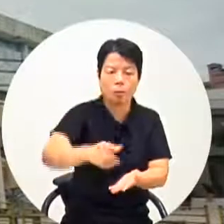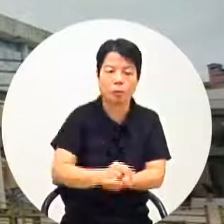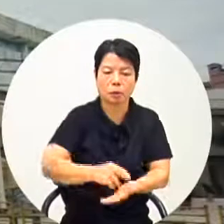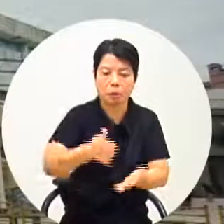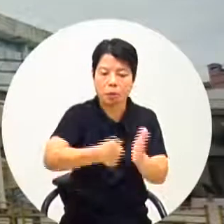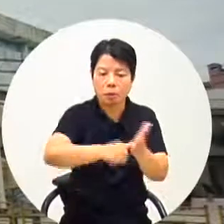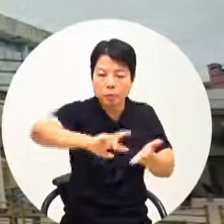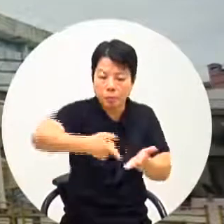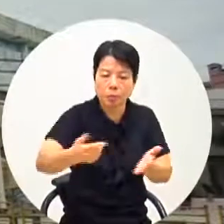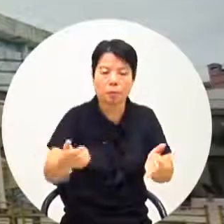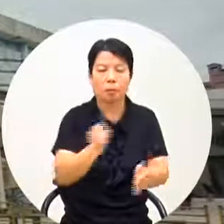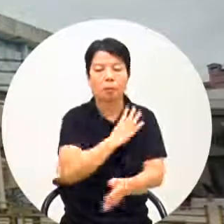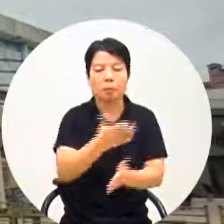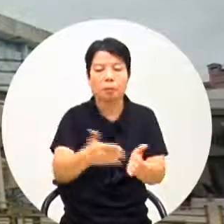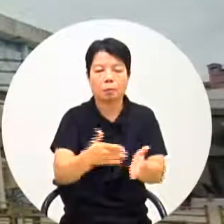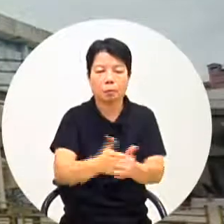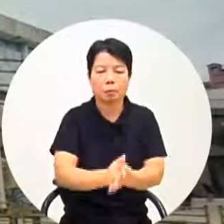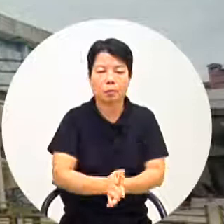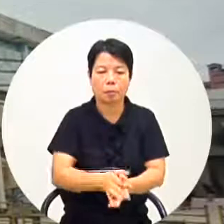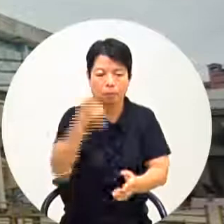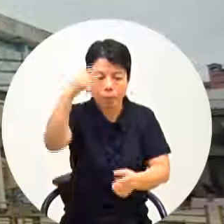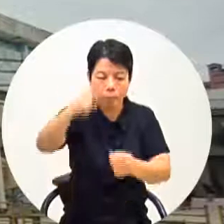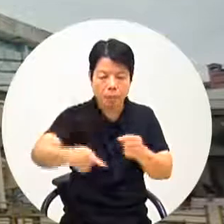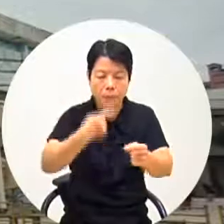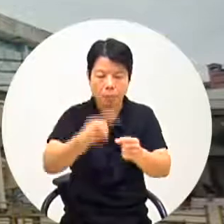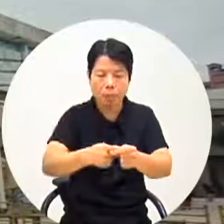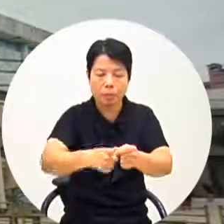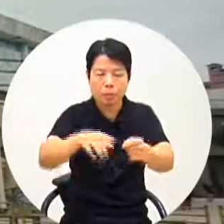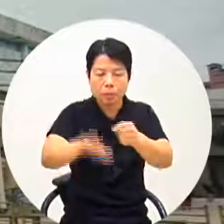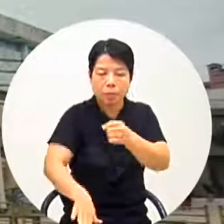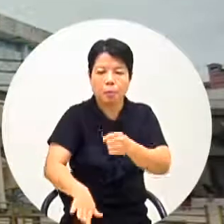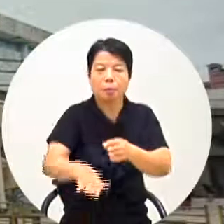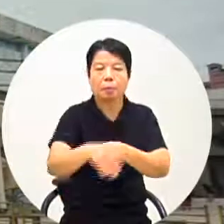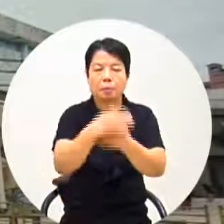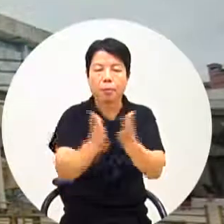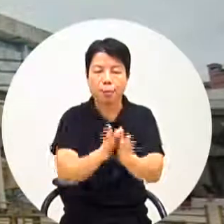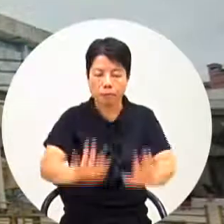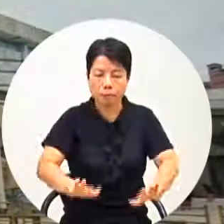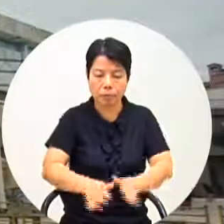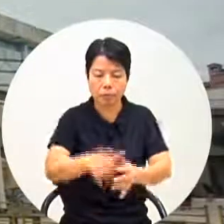在今年底能够公告对外招商。那本案已经于8月发布实施。